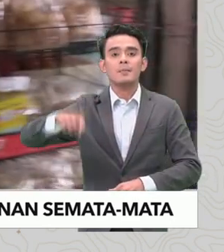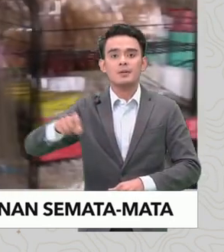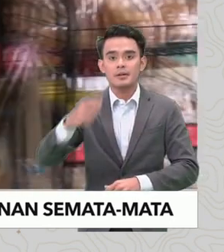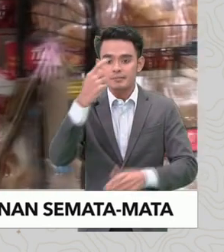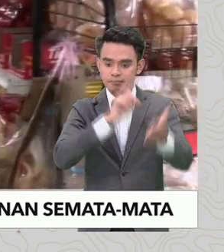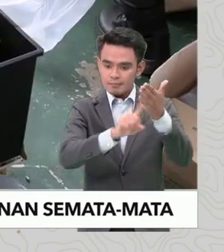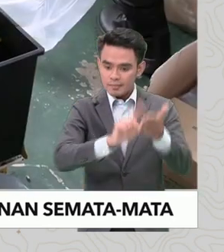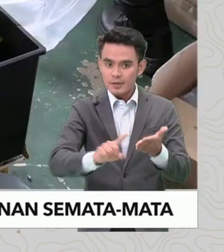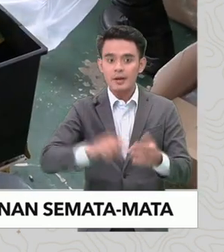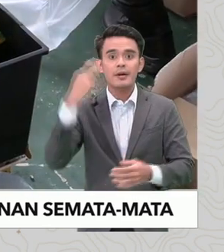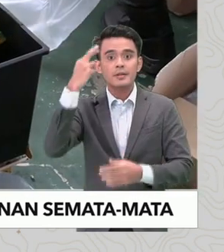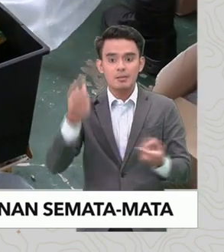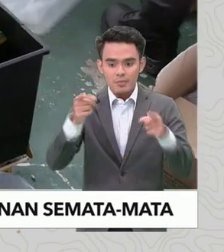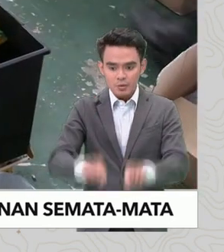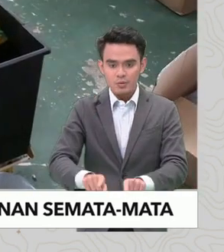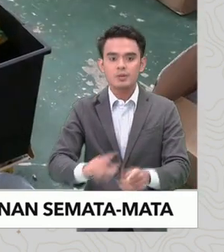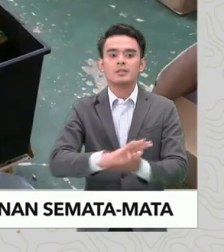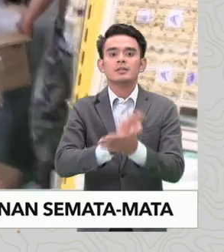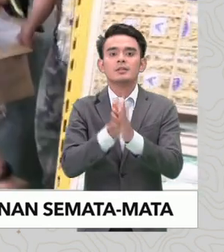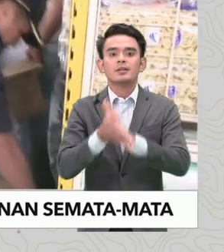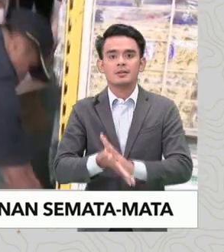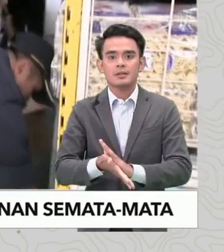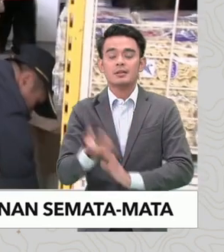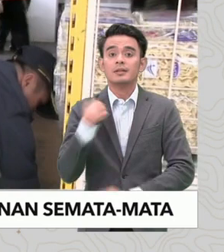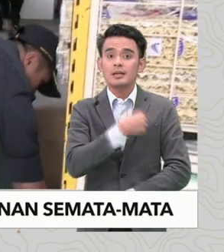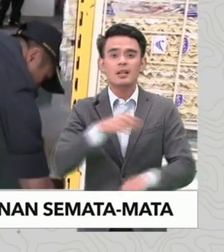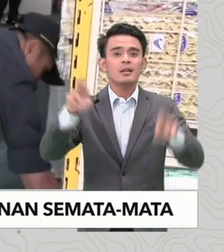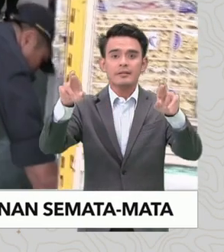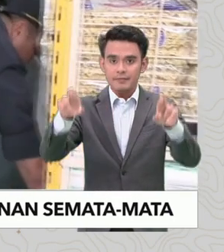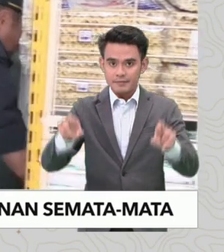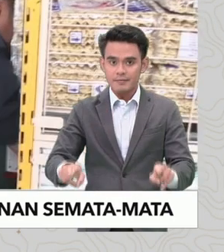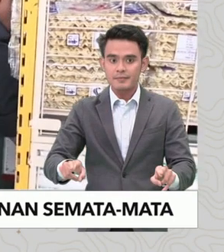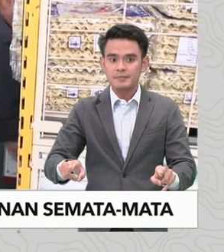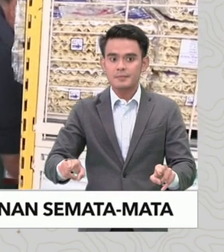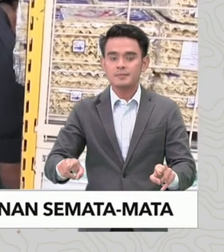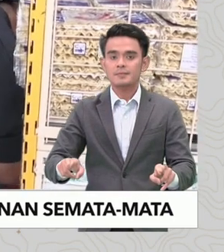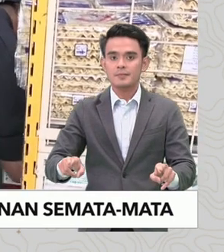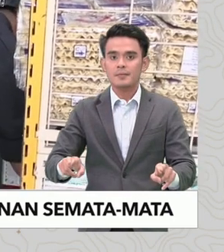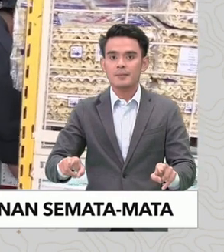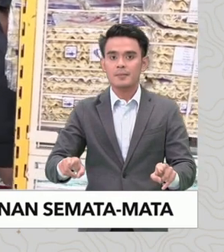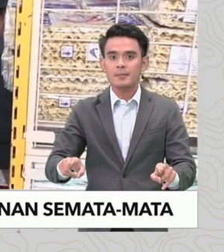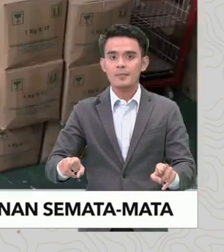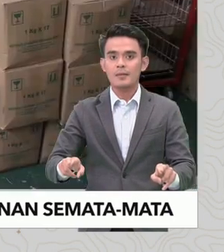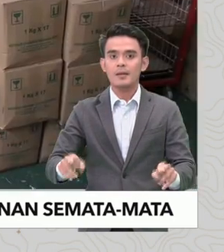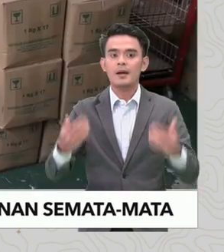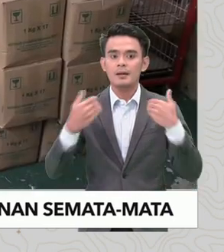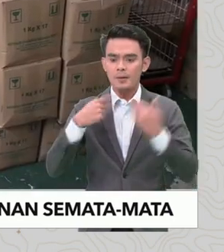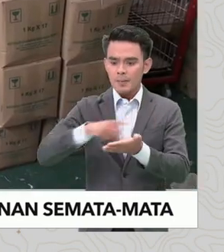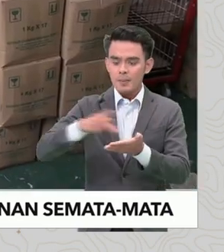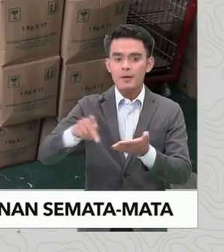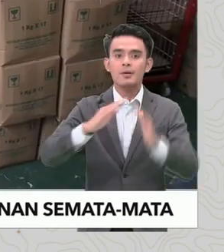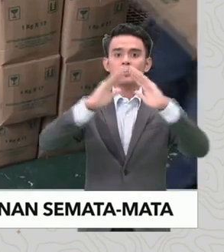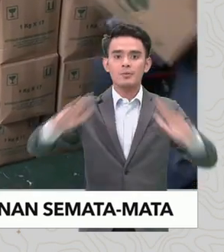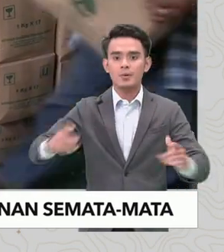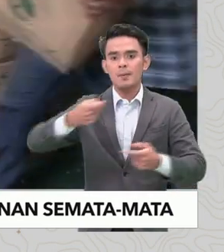melihat puncanya. Maka jangan lupa bahawa kita rakyat juga tersimpit dengan kos perumahan, kos sewa,